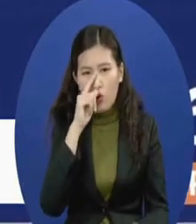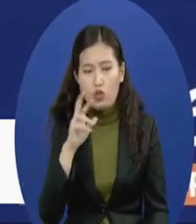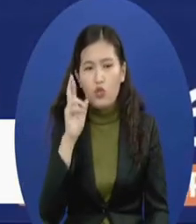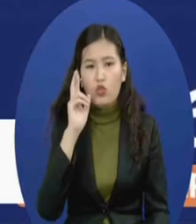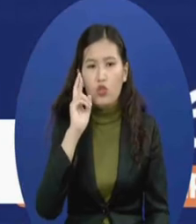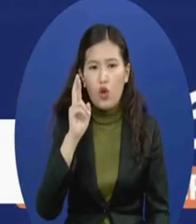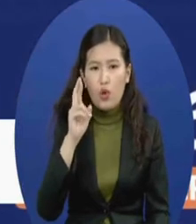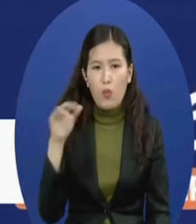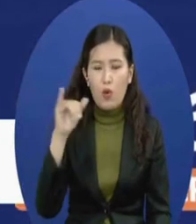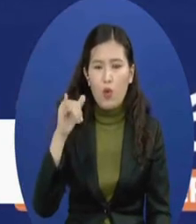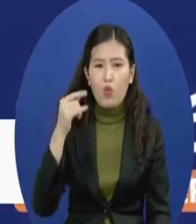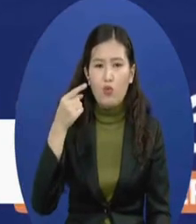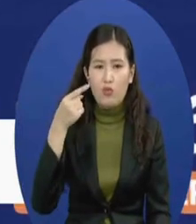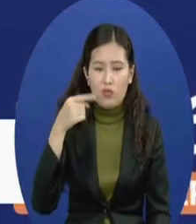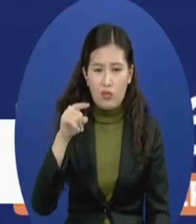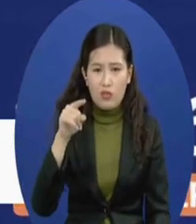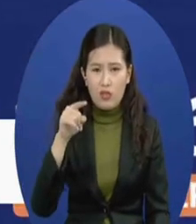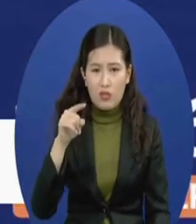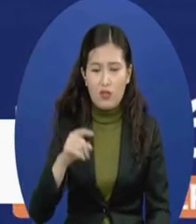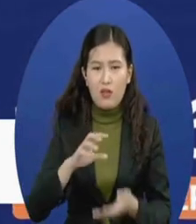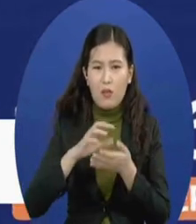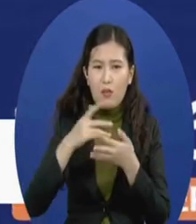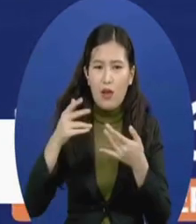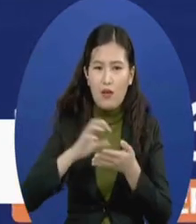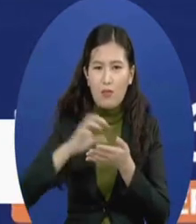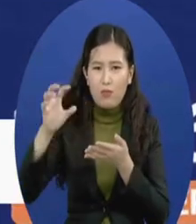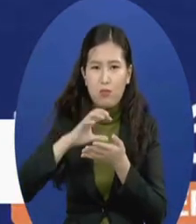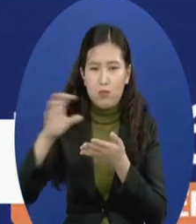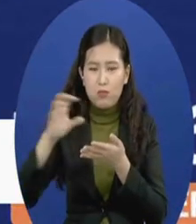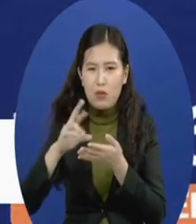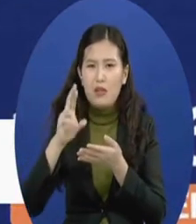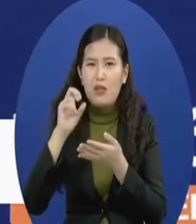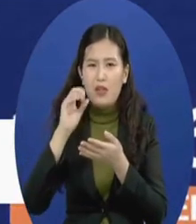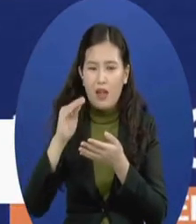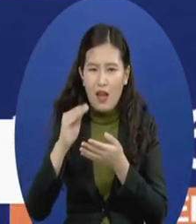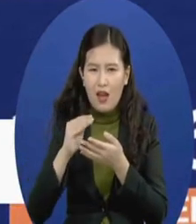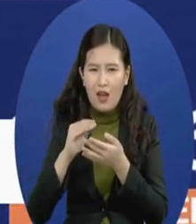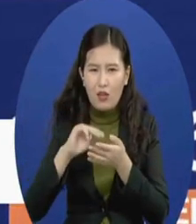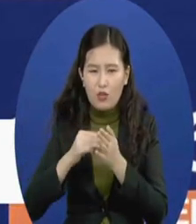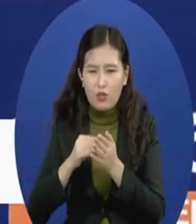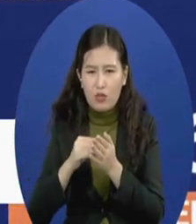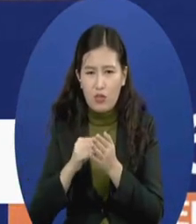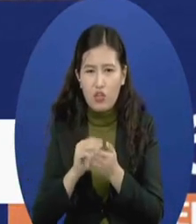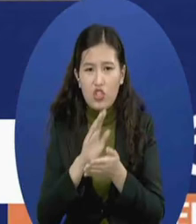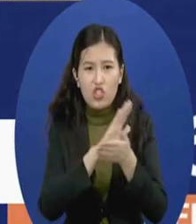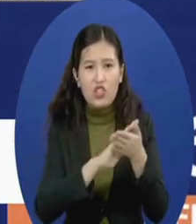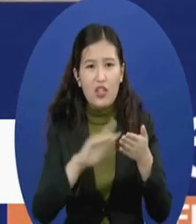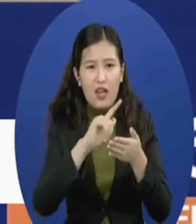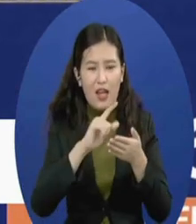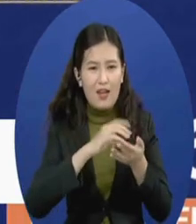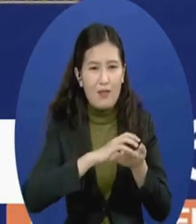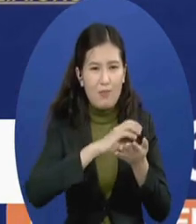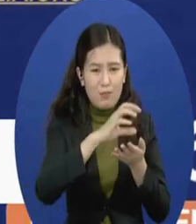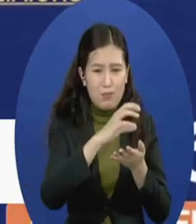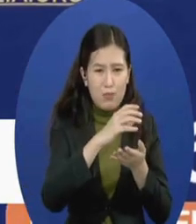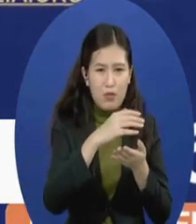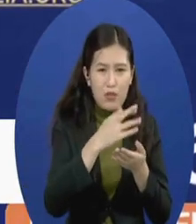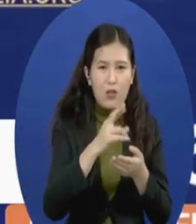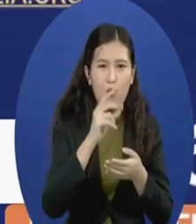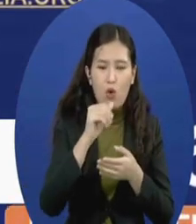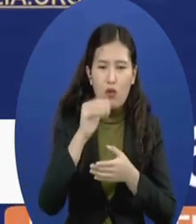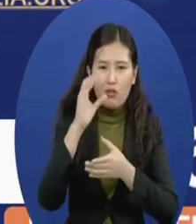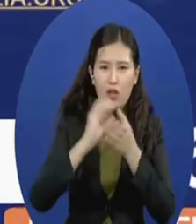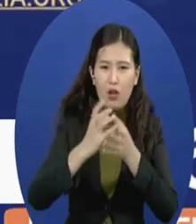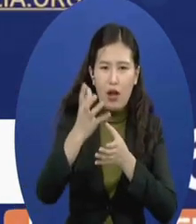Японы зах зээлд гаргах экспортын стратеги боловсруулах, шин зах зээлийг судлах, найдвартай түнш олох зэрэг асуудлаар аж